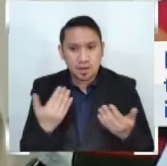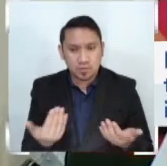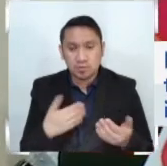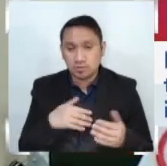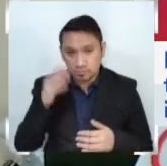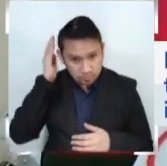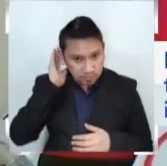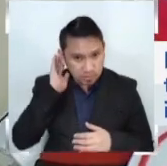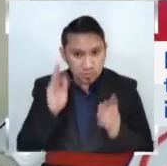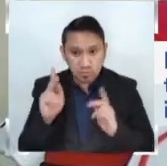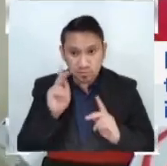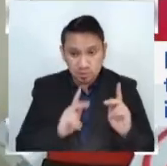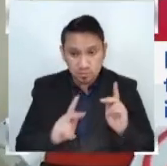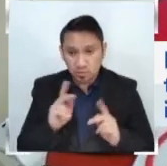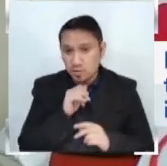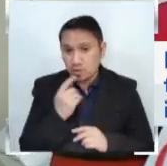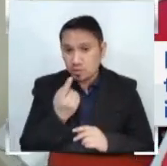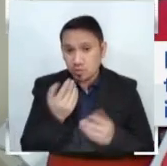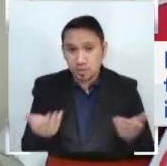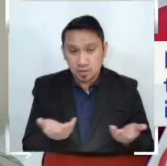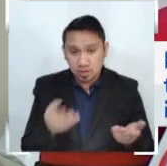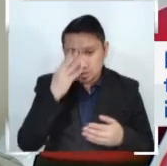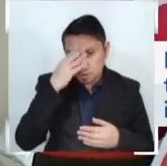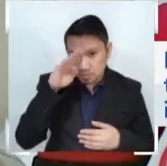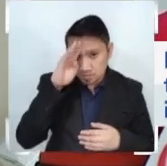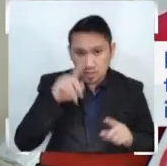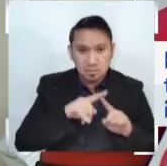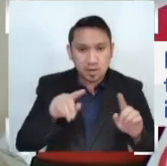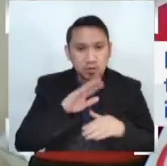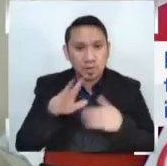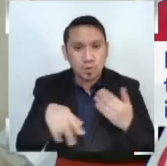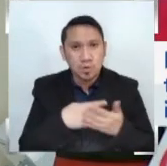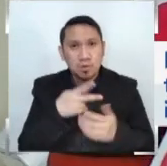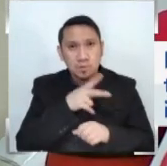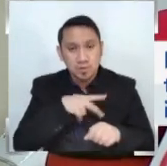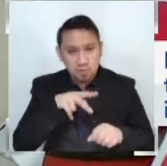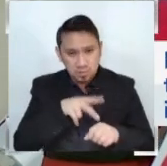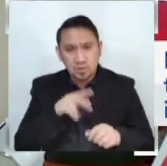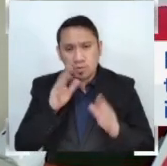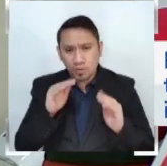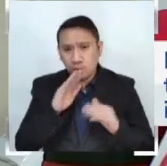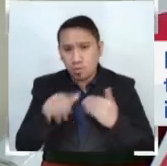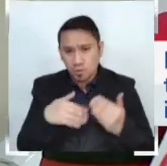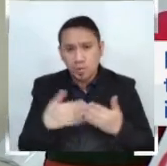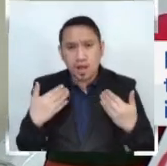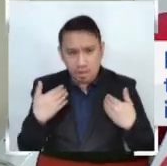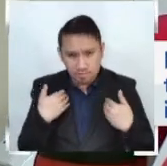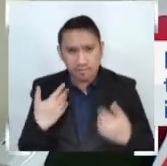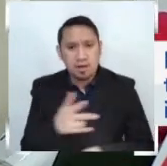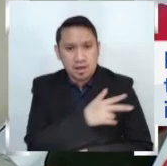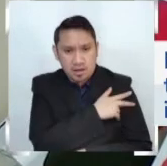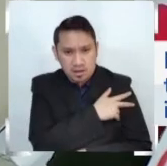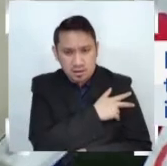ating mga kababayan, nila mo po sa IMUS, sa buong Pilipinas, na tayo pong lahat ay magkaroon ng booster shot. Nakita naman po